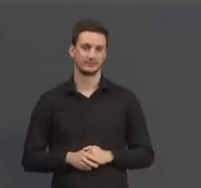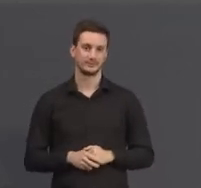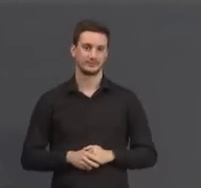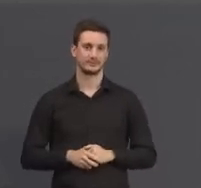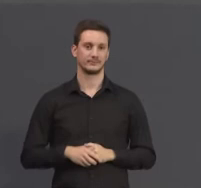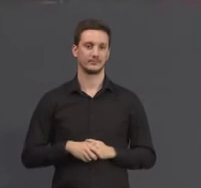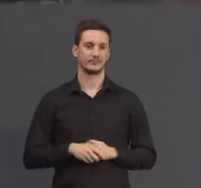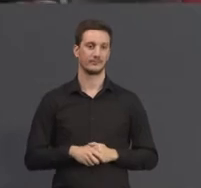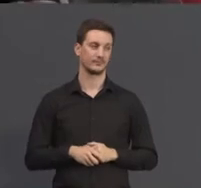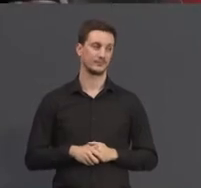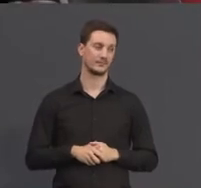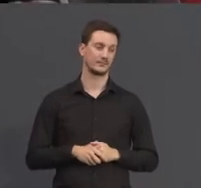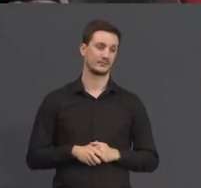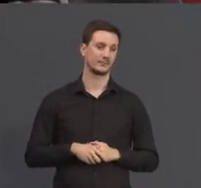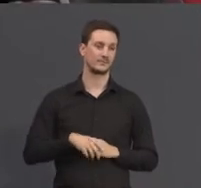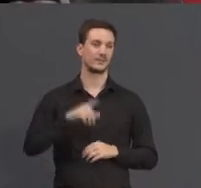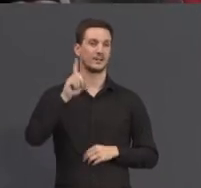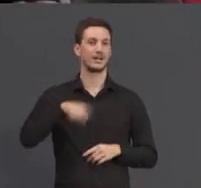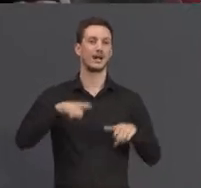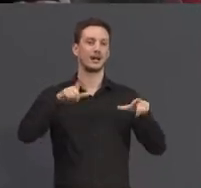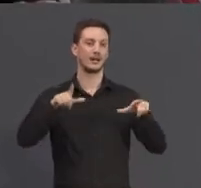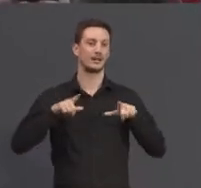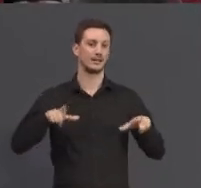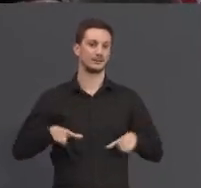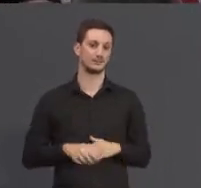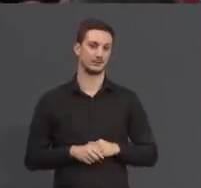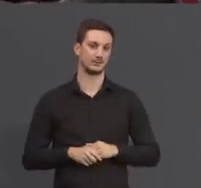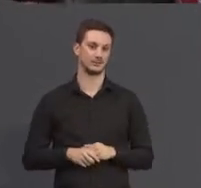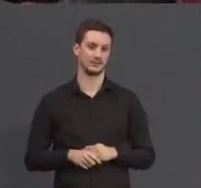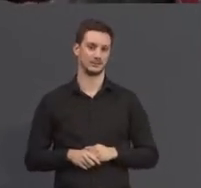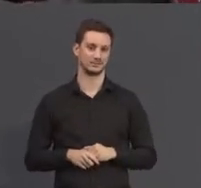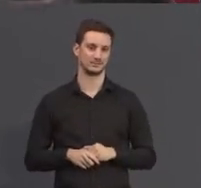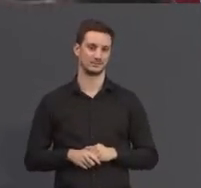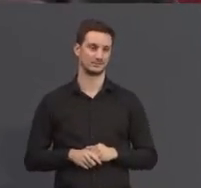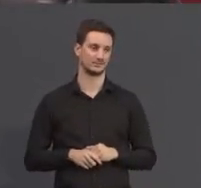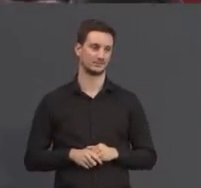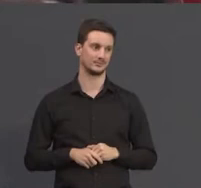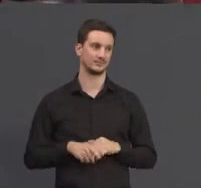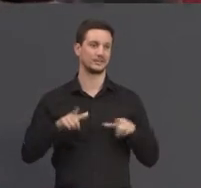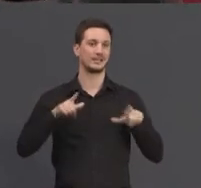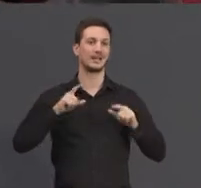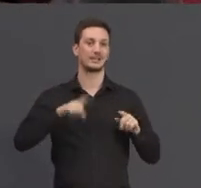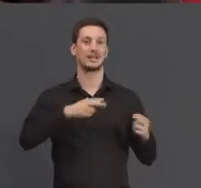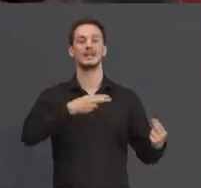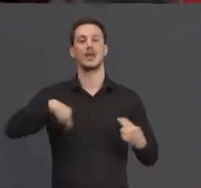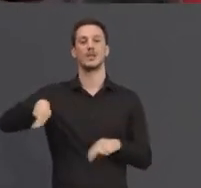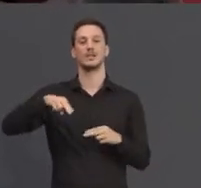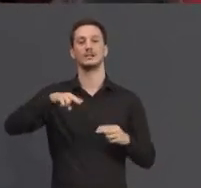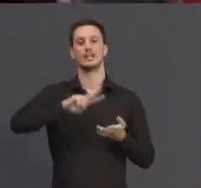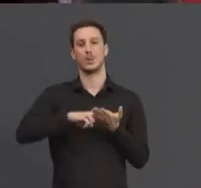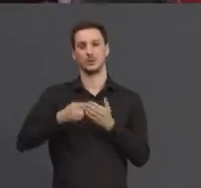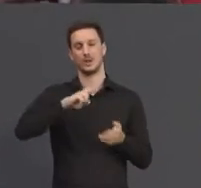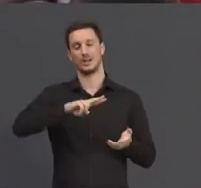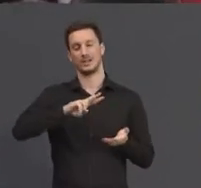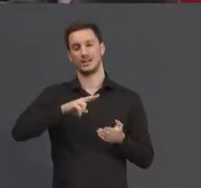en llengües aplicades i en el doble grau en traducció i interpretació